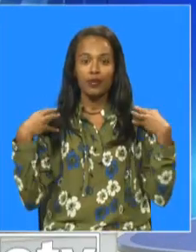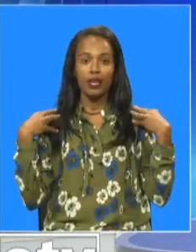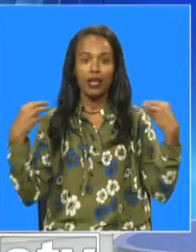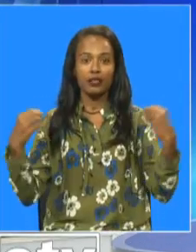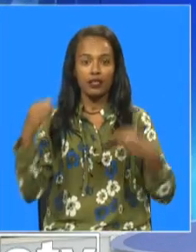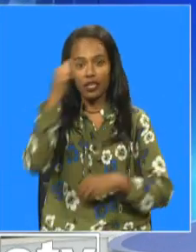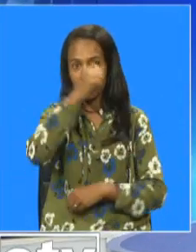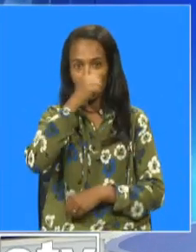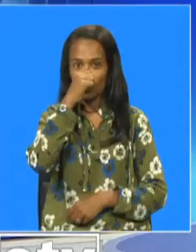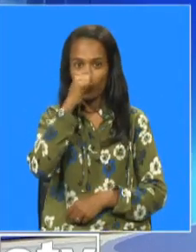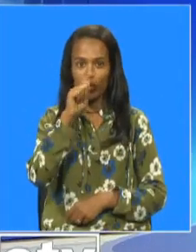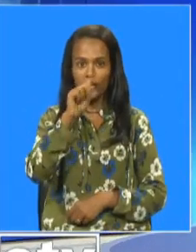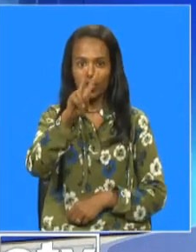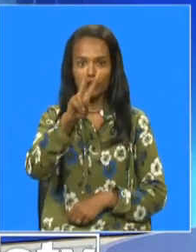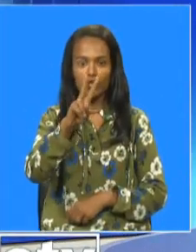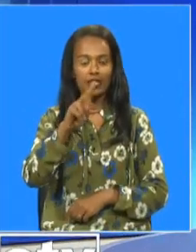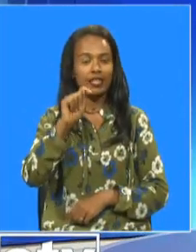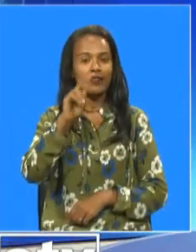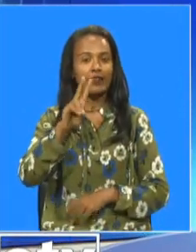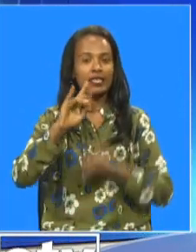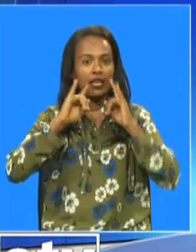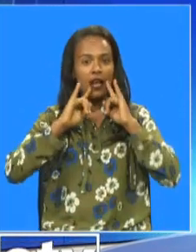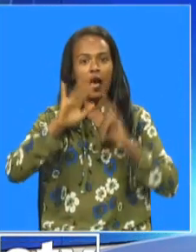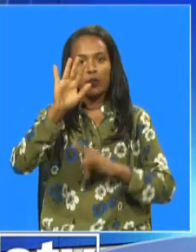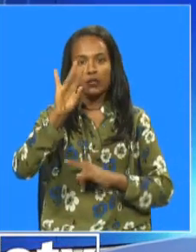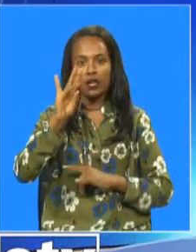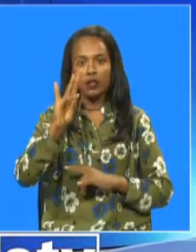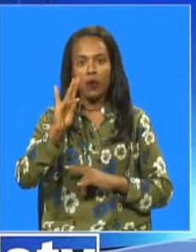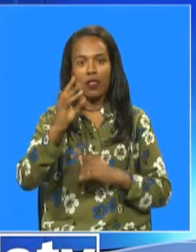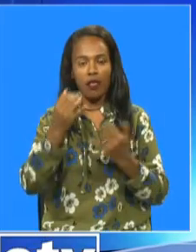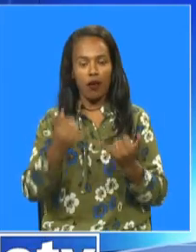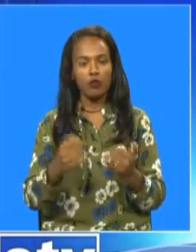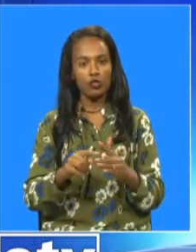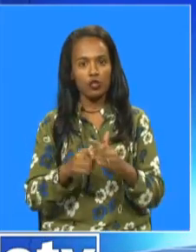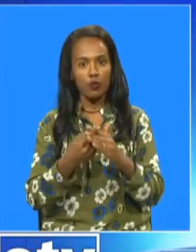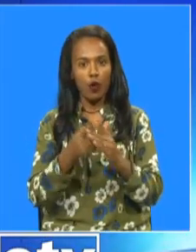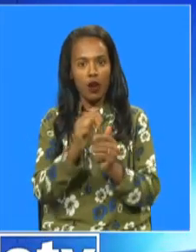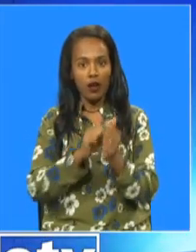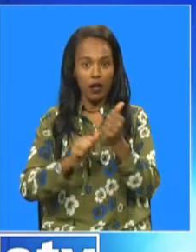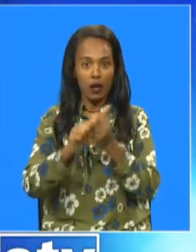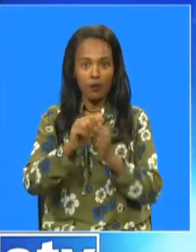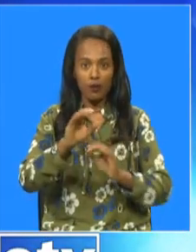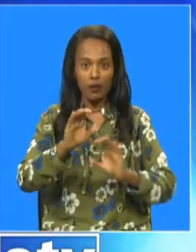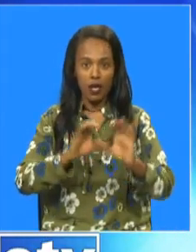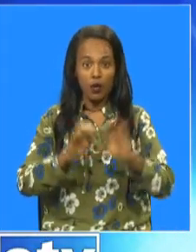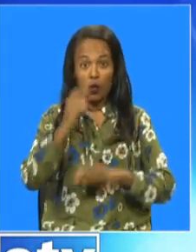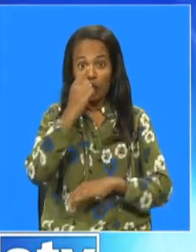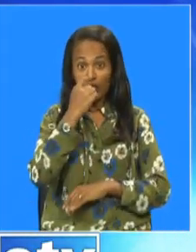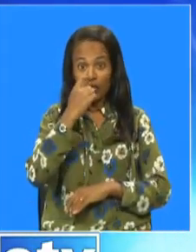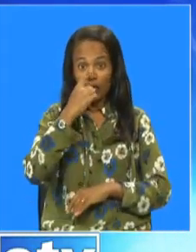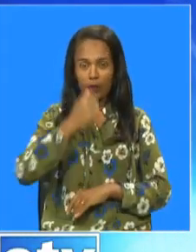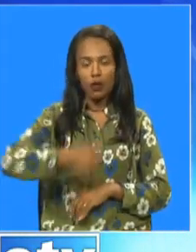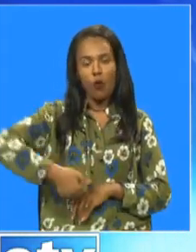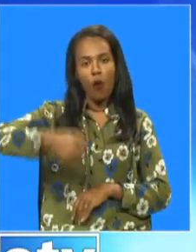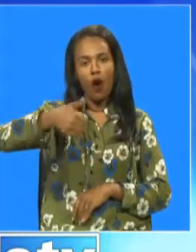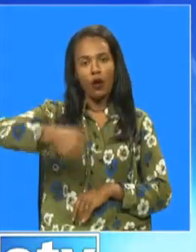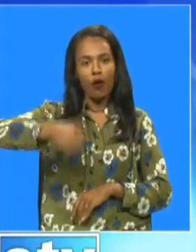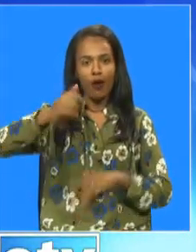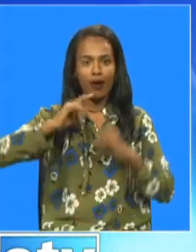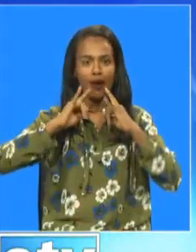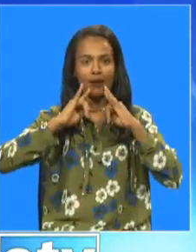ተነስተልን ከኢትዮጵያ ቴሌቪዥን ኢቲቪ ዜና 57 ነሆ ጀምሯል። ቀዳሚ የምናደርገው እንደተለመደው አርዕስተ ዜናው